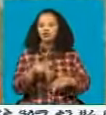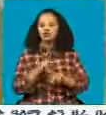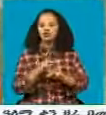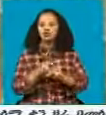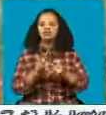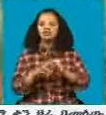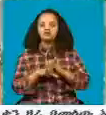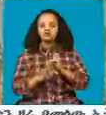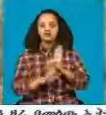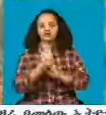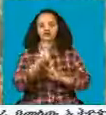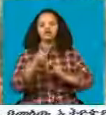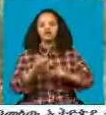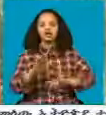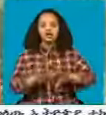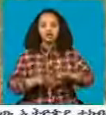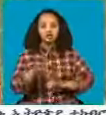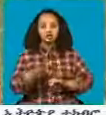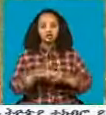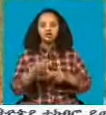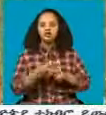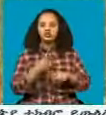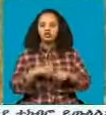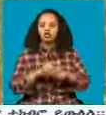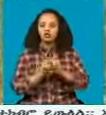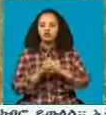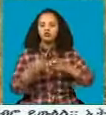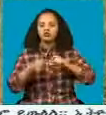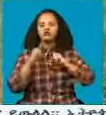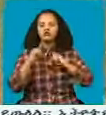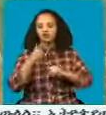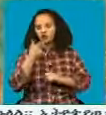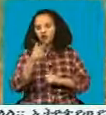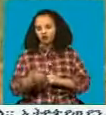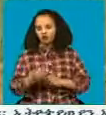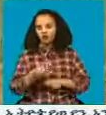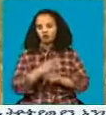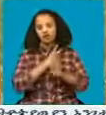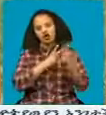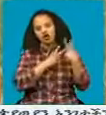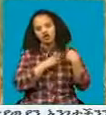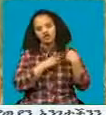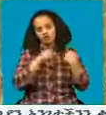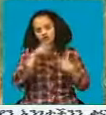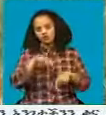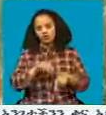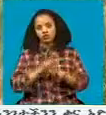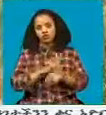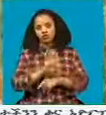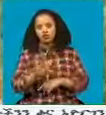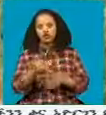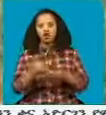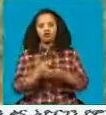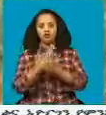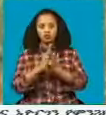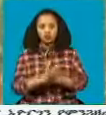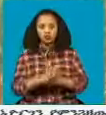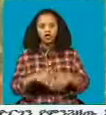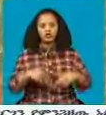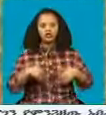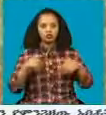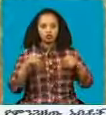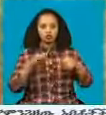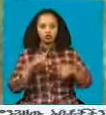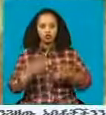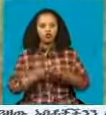ዘርፍ ለማሳደግ ጥረት ካደረግን በአጭር ጊዜ ለውጥ ማምጣት እንችላለን ያሉት የቢሮ ኃላፊው አርሶ አደሮችን፣ አርብቶ አደሮችን፣ ወጣቶች